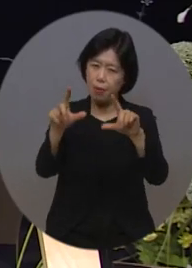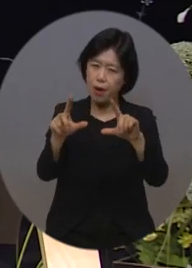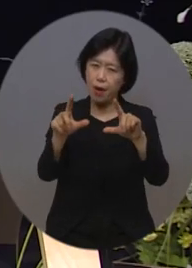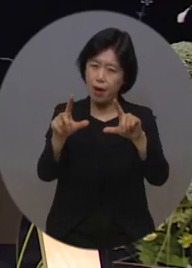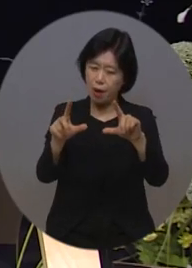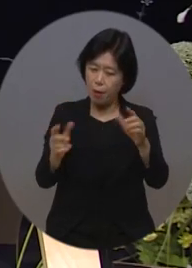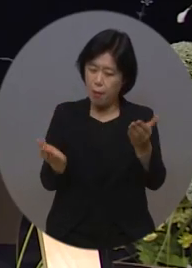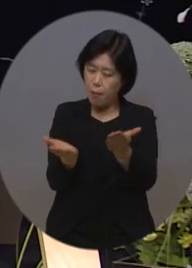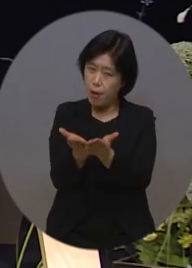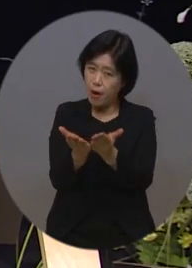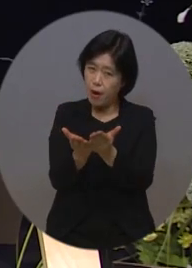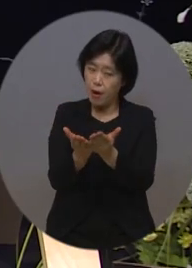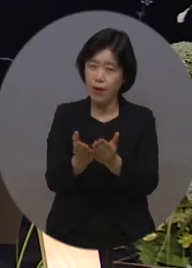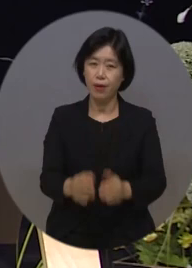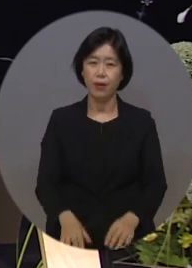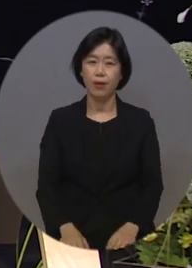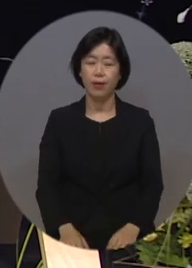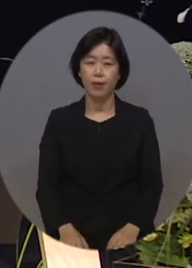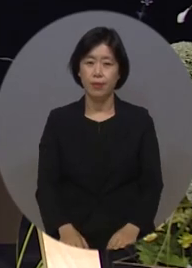병치한 것입니다.